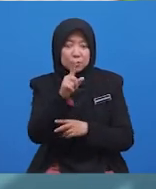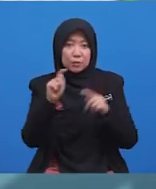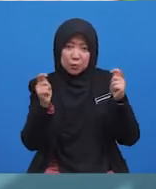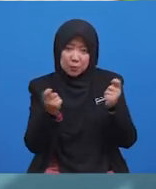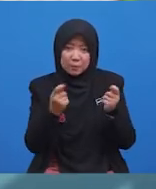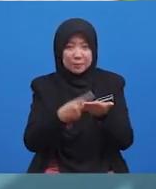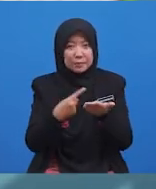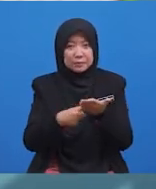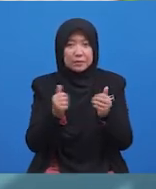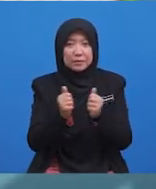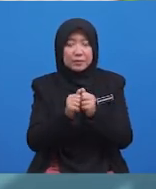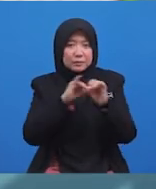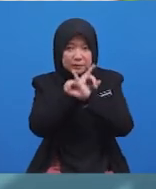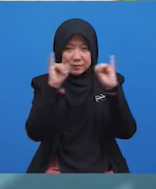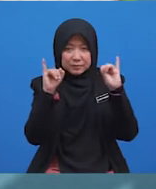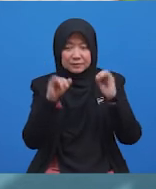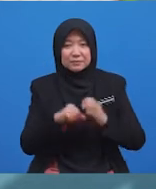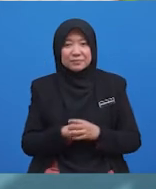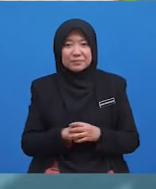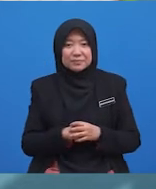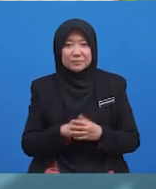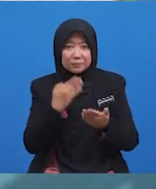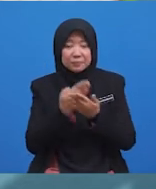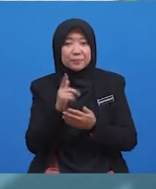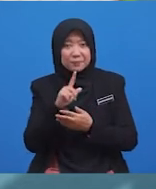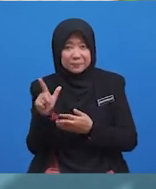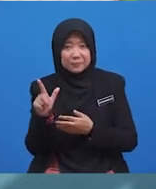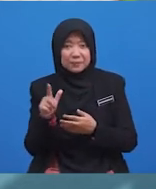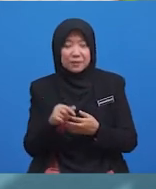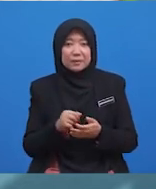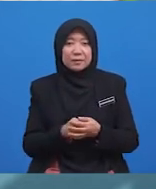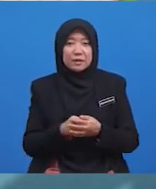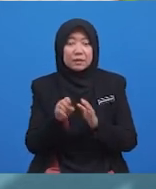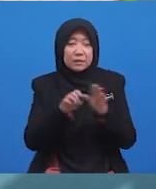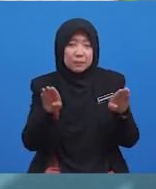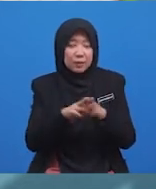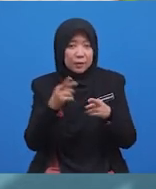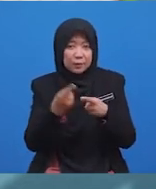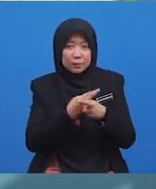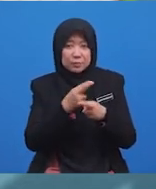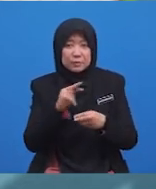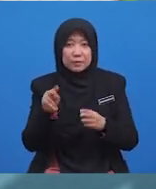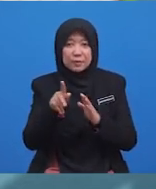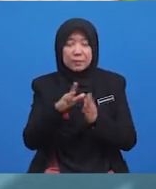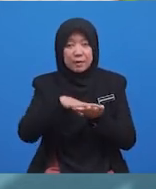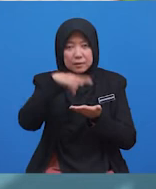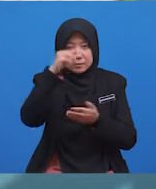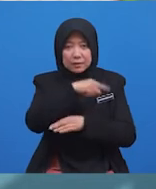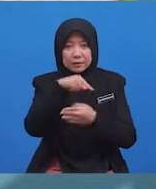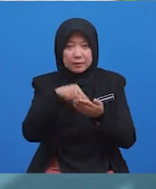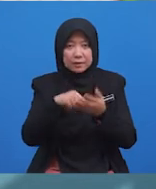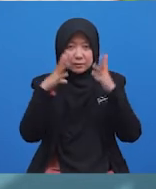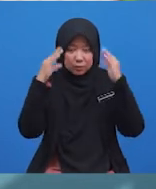subtopik perbincangan ini dengan jelas. Baiklah, sebagai rumusan kepada pelajaran kita hari